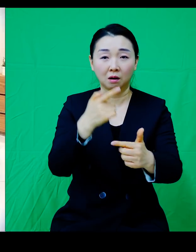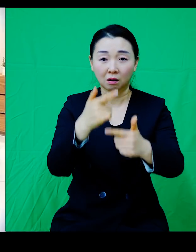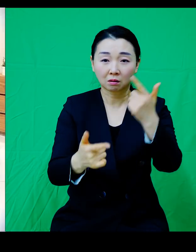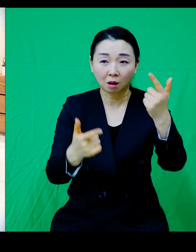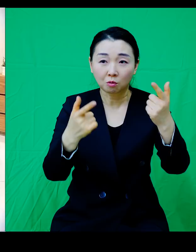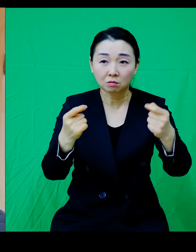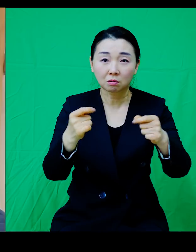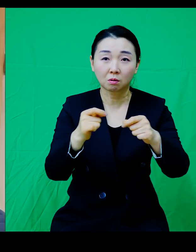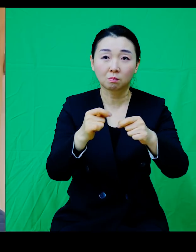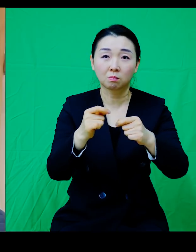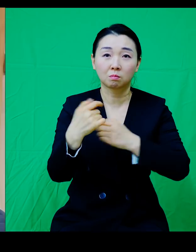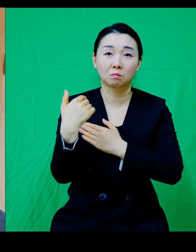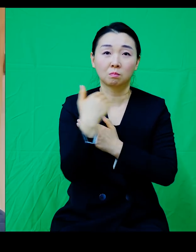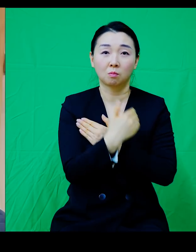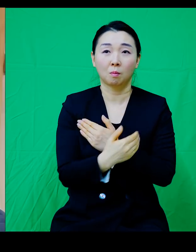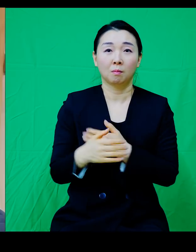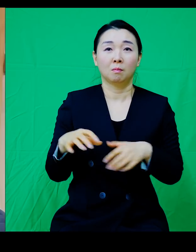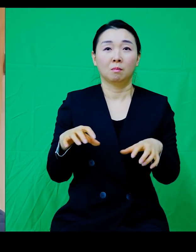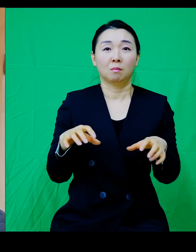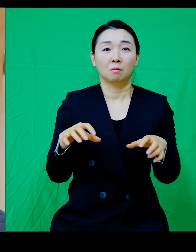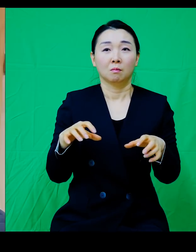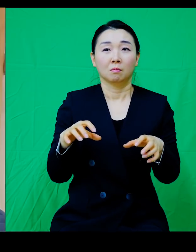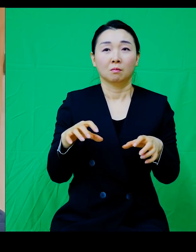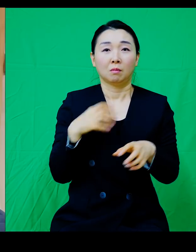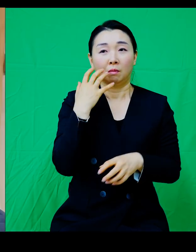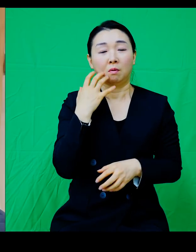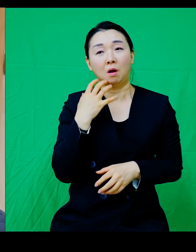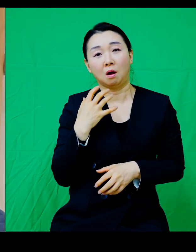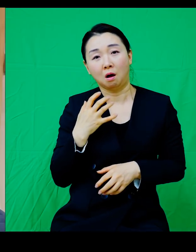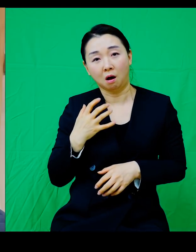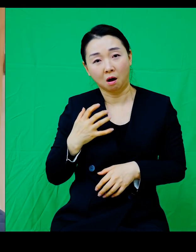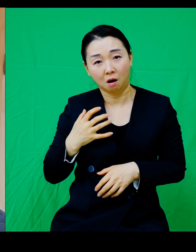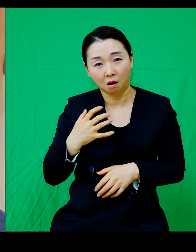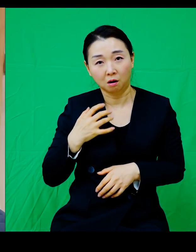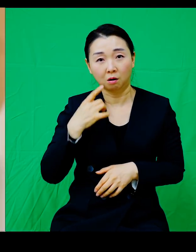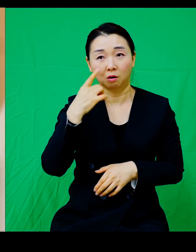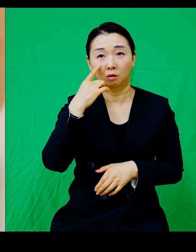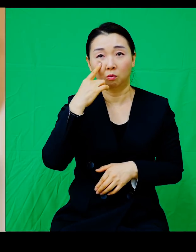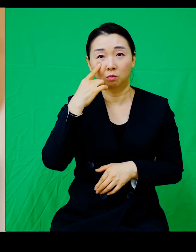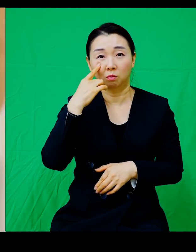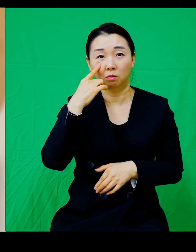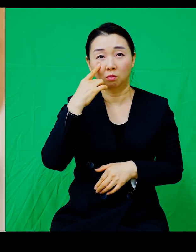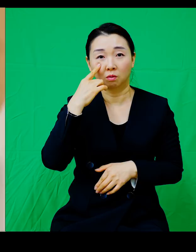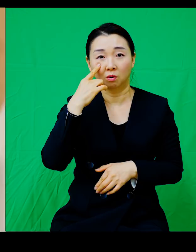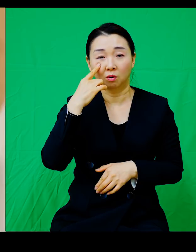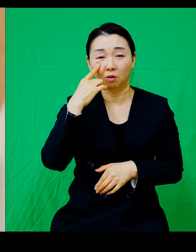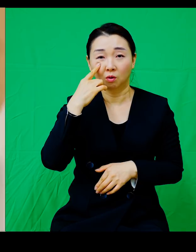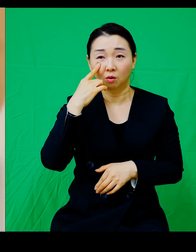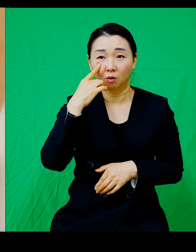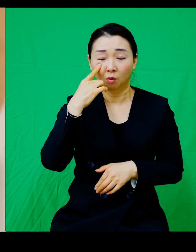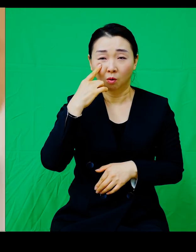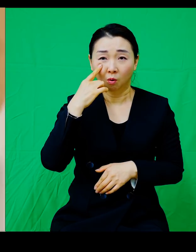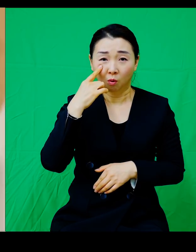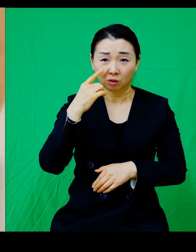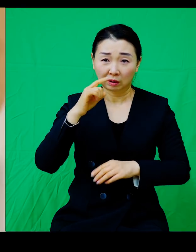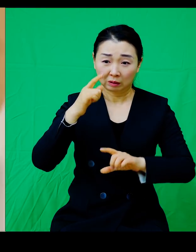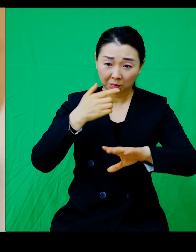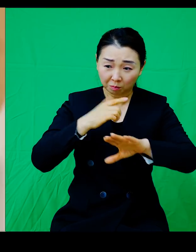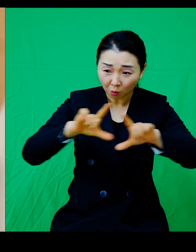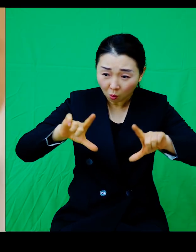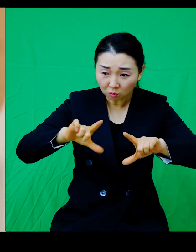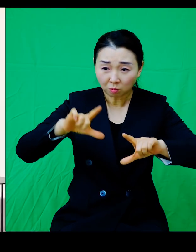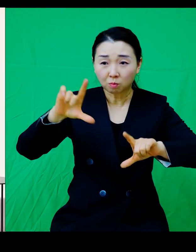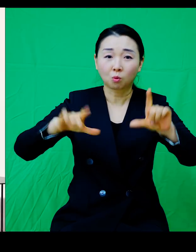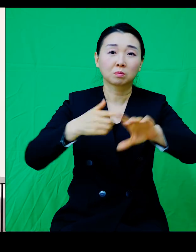꼬꾸라져서 나무 토막처럼 이제 뻣뻣해지고 부들부들 떨면서 거품 물고 눈은 정말 이제 평소에 저희가 굴릴 수 없을 정도로